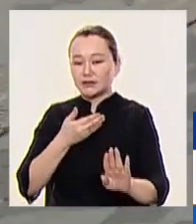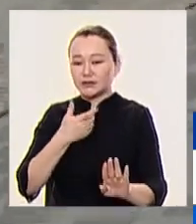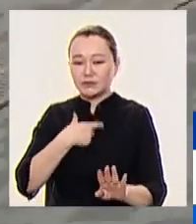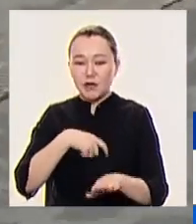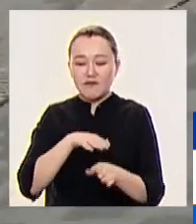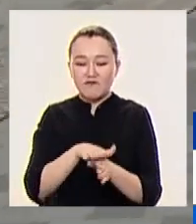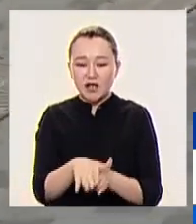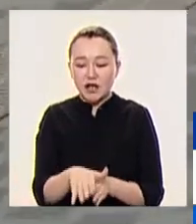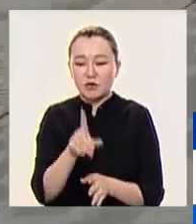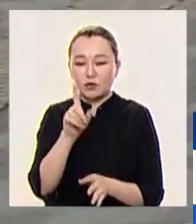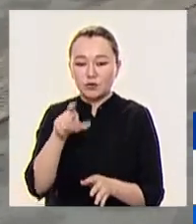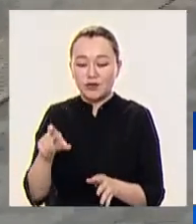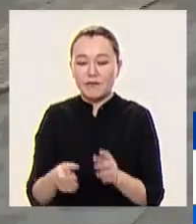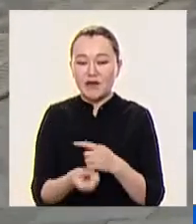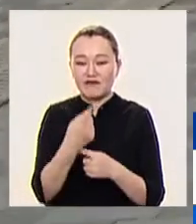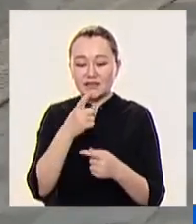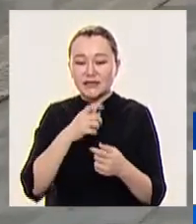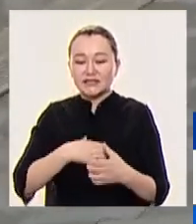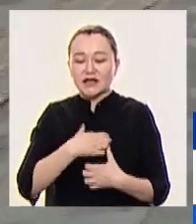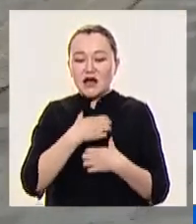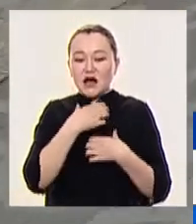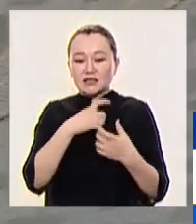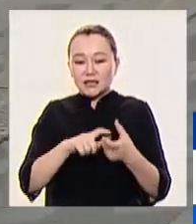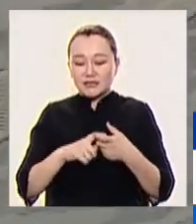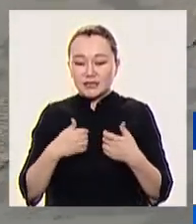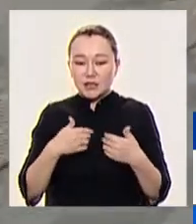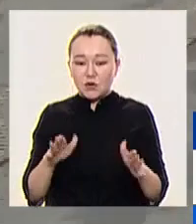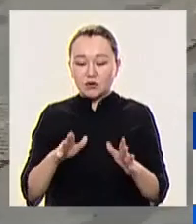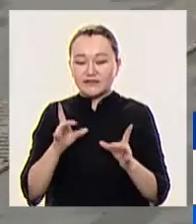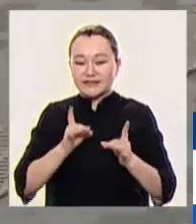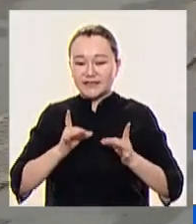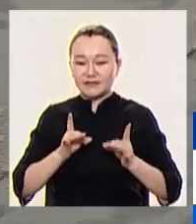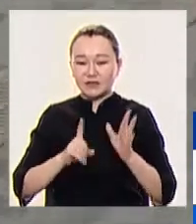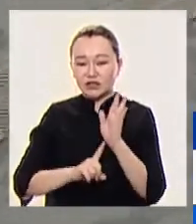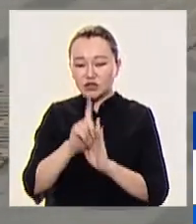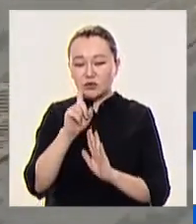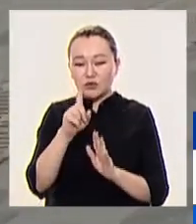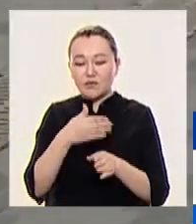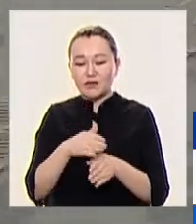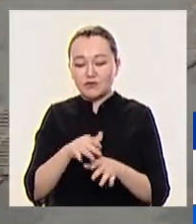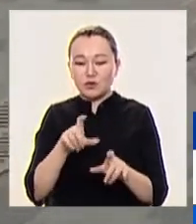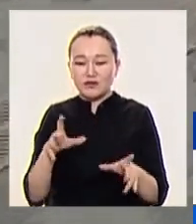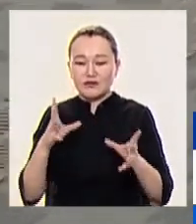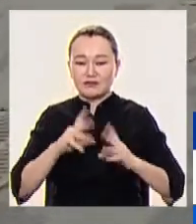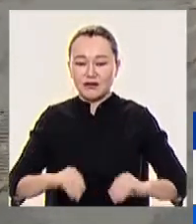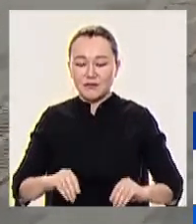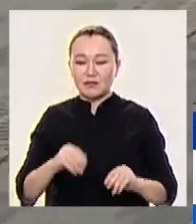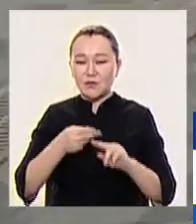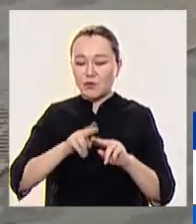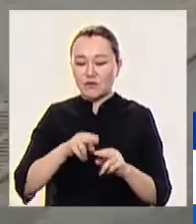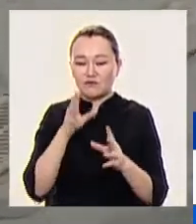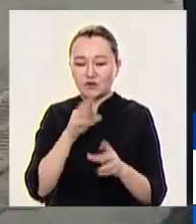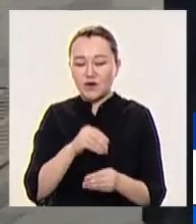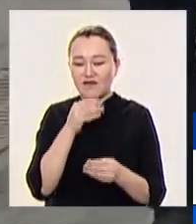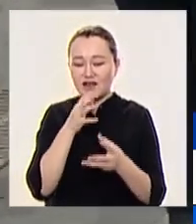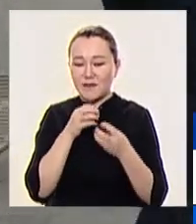какой-то момент у людей даже появился страх заразиться. Нервы сдавали. Но постепенно люди расслабились, потому что все время жить